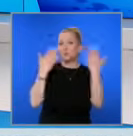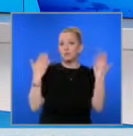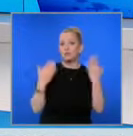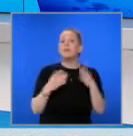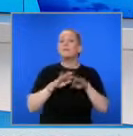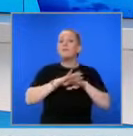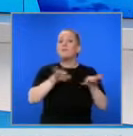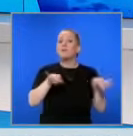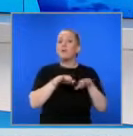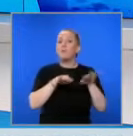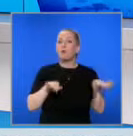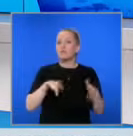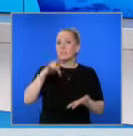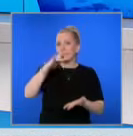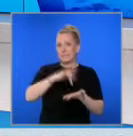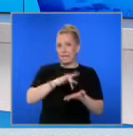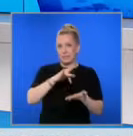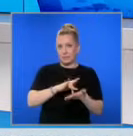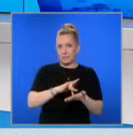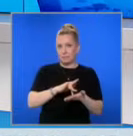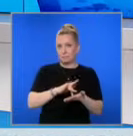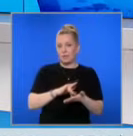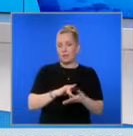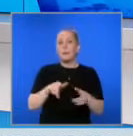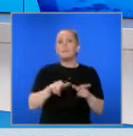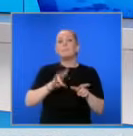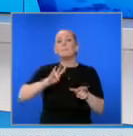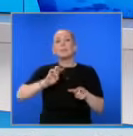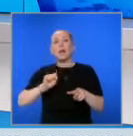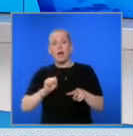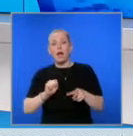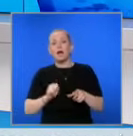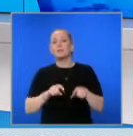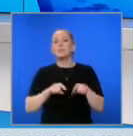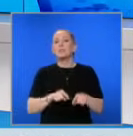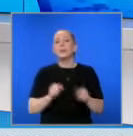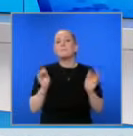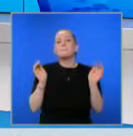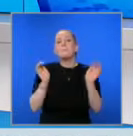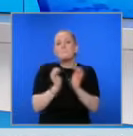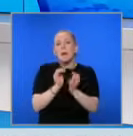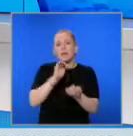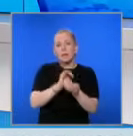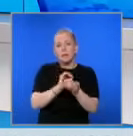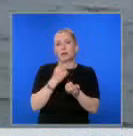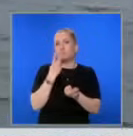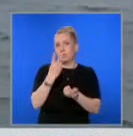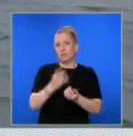координационен център от гражданин. Мината е от типа ЯМ-2. Това са така наречените малки котвени мини.